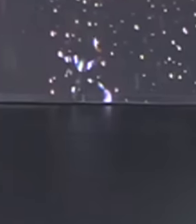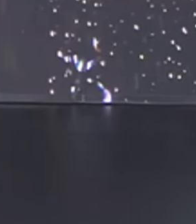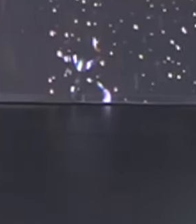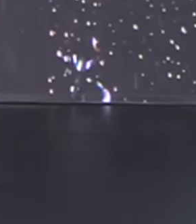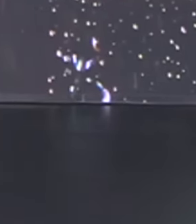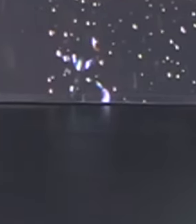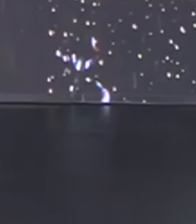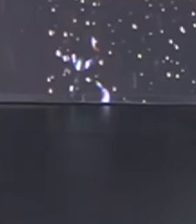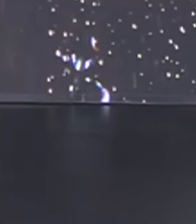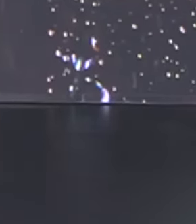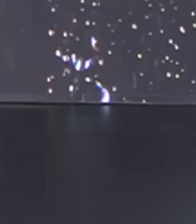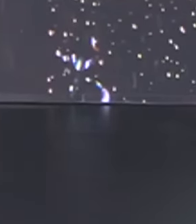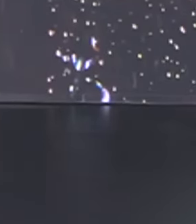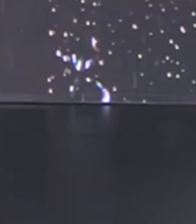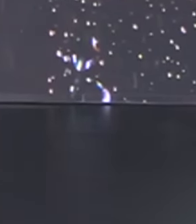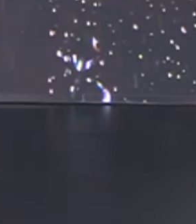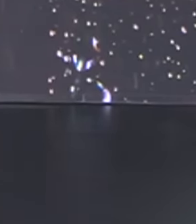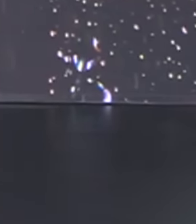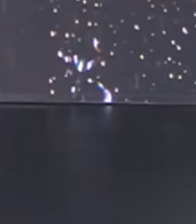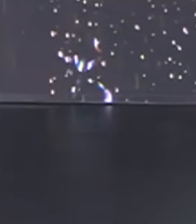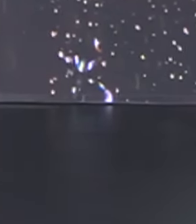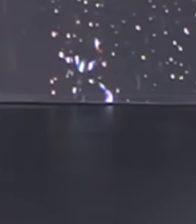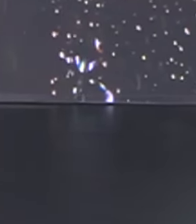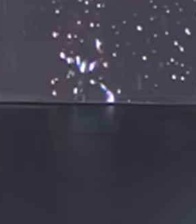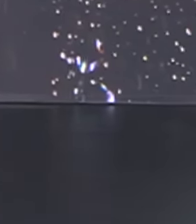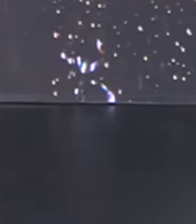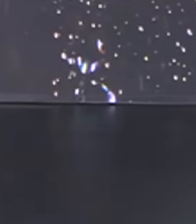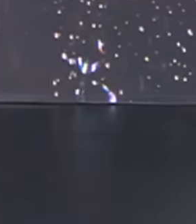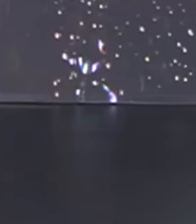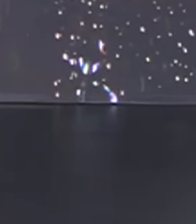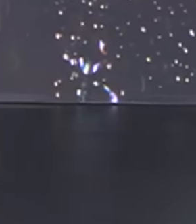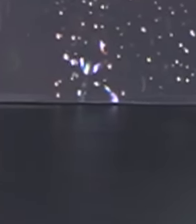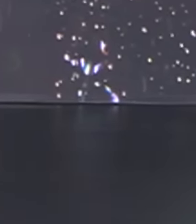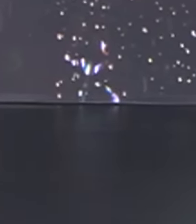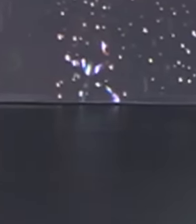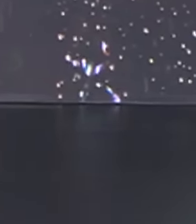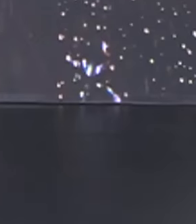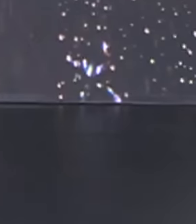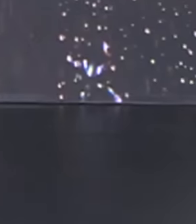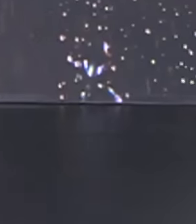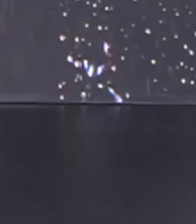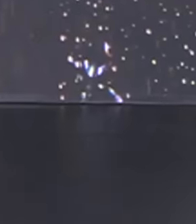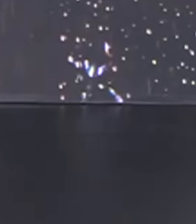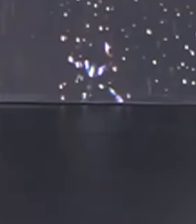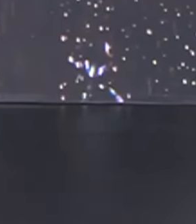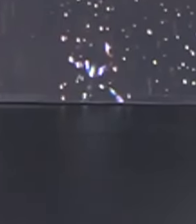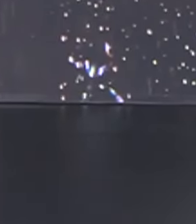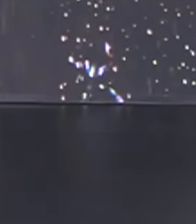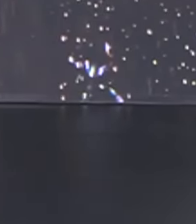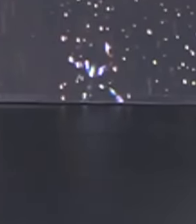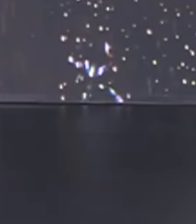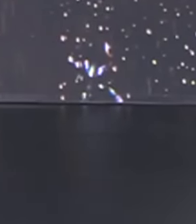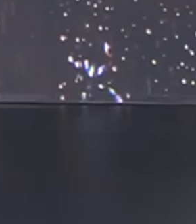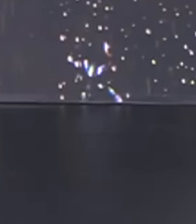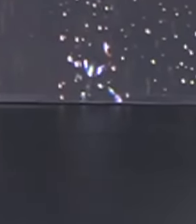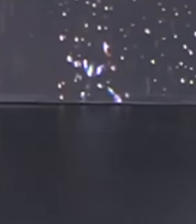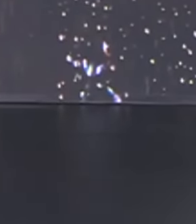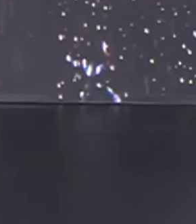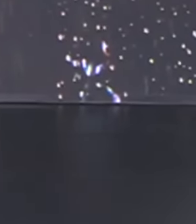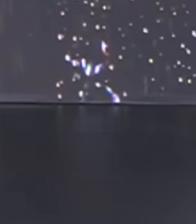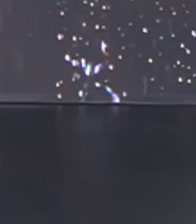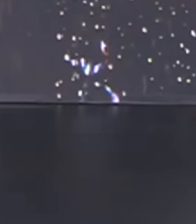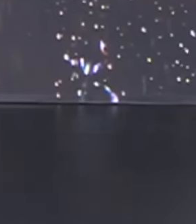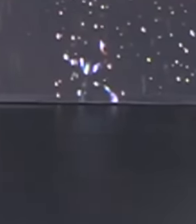сынап бағанасы Орал мен Атырауда түнде 20-22, күндіз 27-28 градусқа көтеріледі. Ақтөбеде күндіз 0-ден 33,